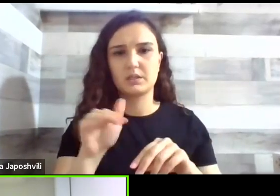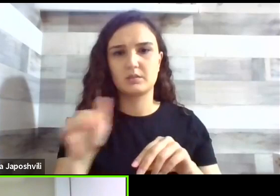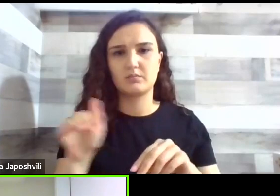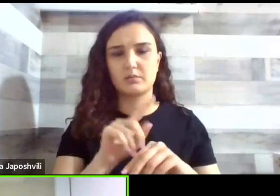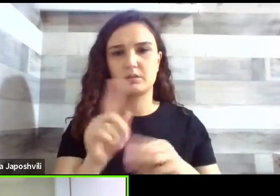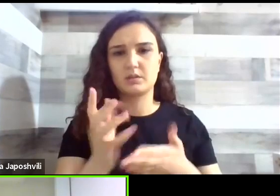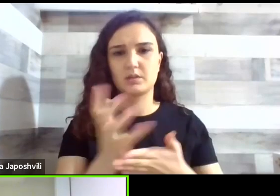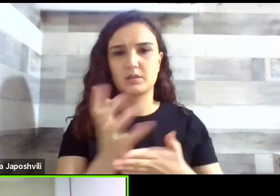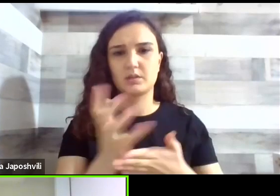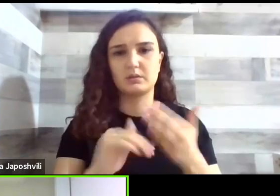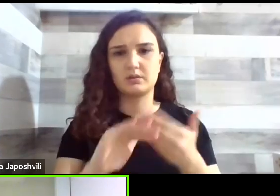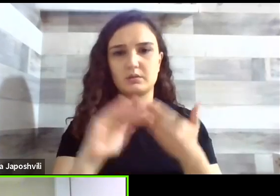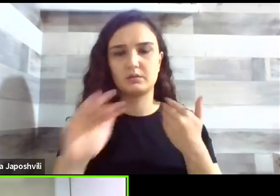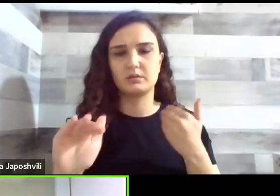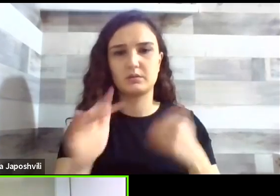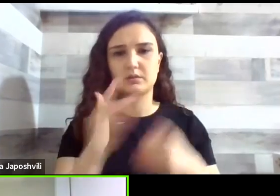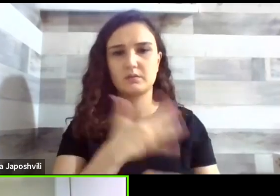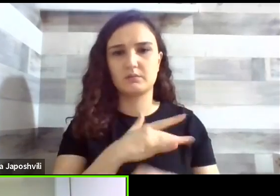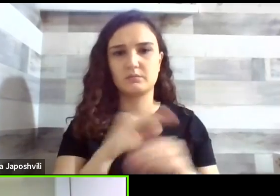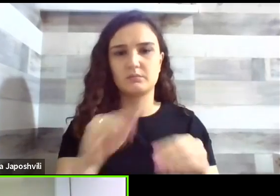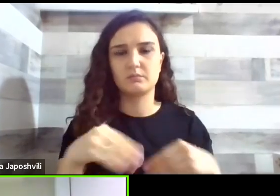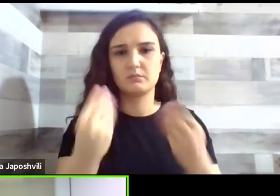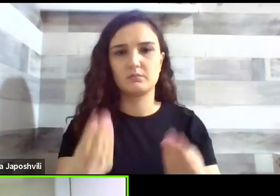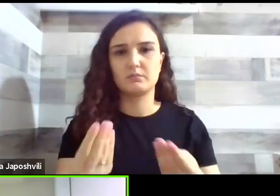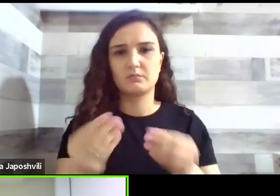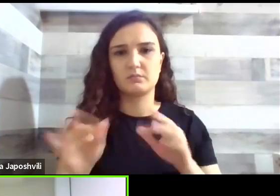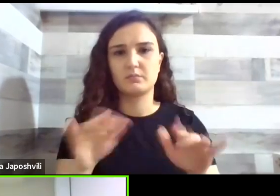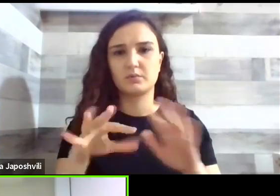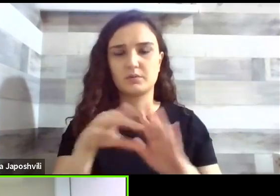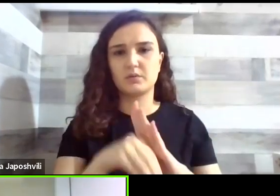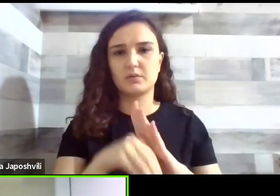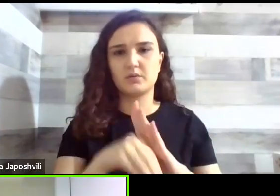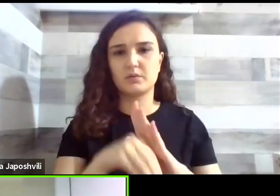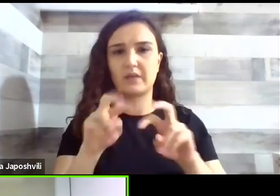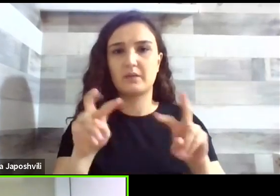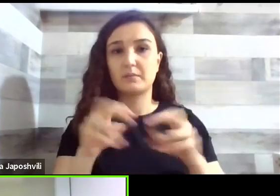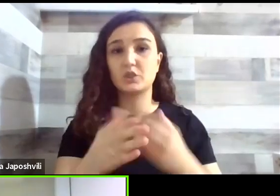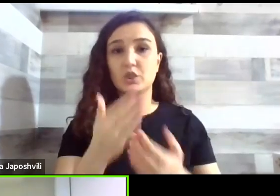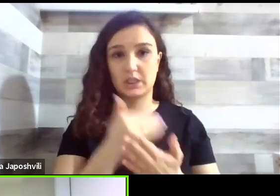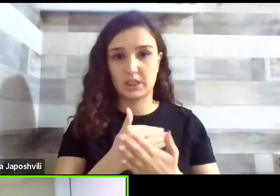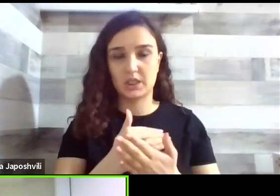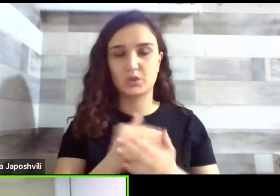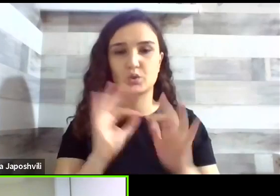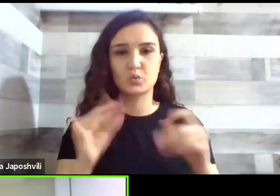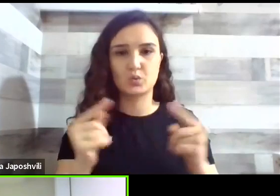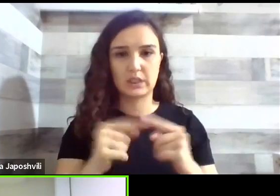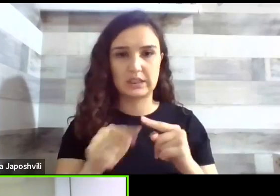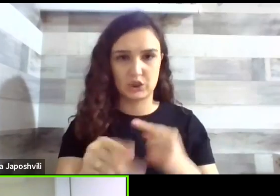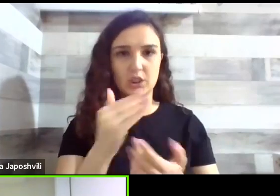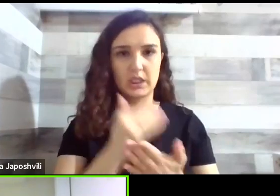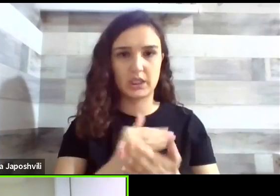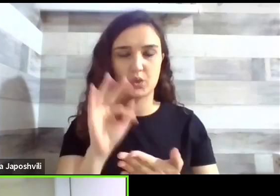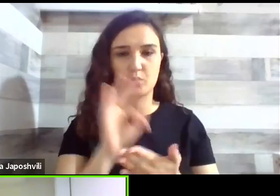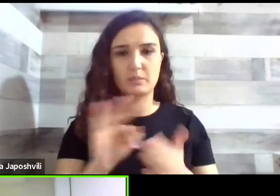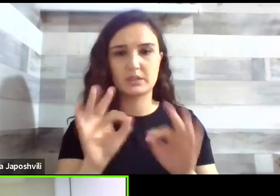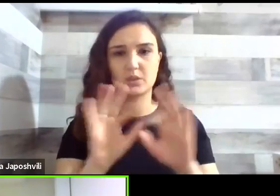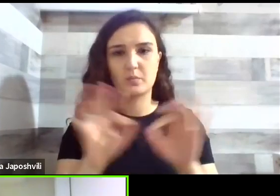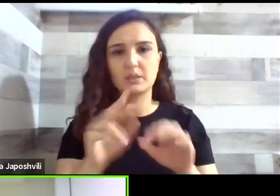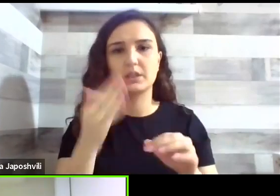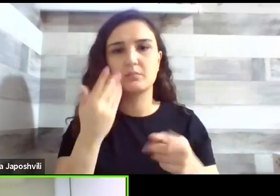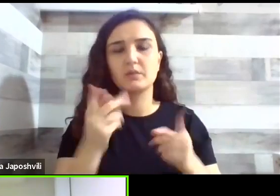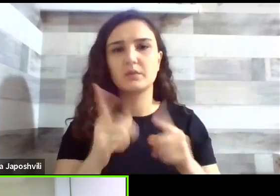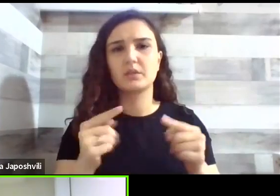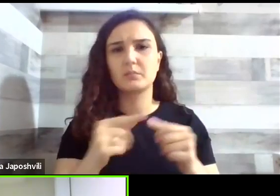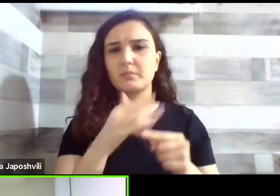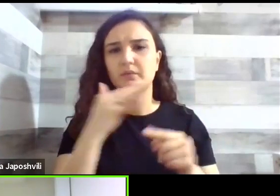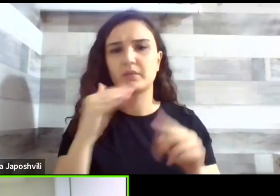დააგროვდა დისტანციური სერვისის მიწოდების პროცესში, თქვა და კლავების შედეგად, ზუსტად ეს შედეგიანობაზეა საუბარი და მართლა ძალიან ბევრი